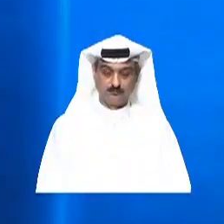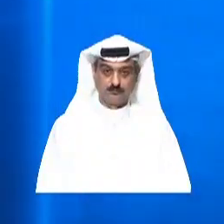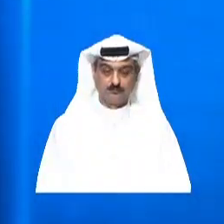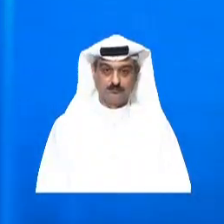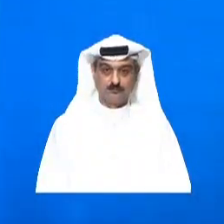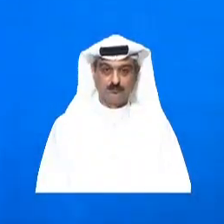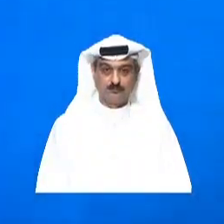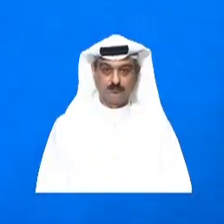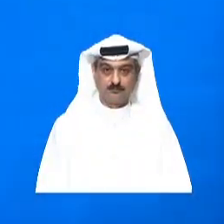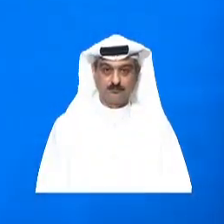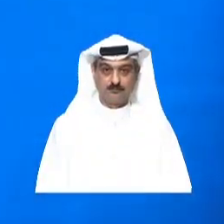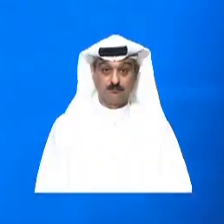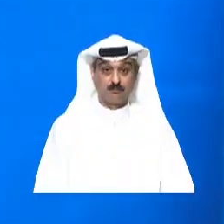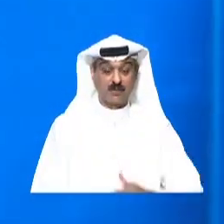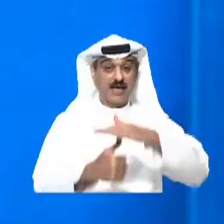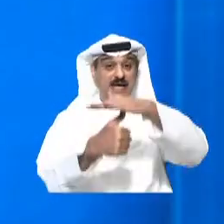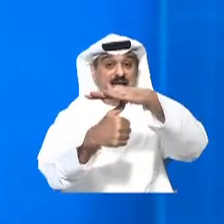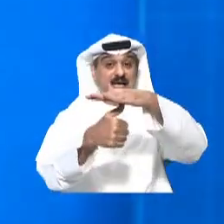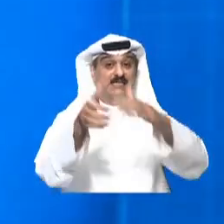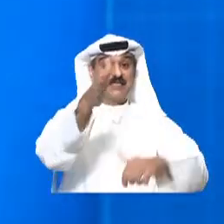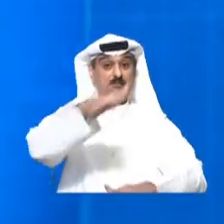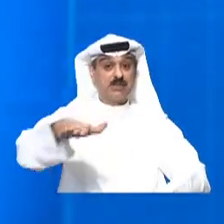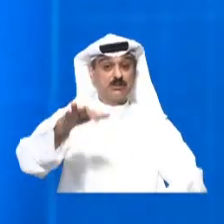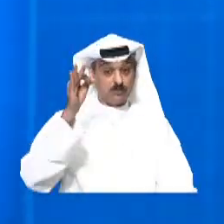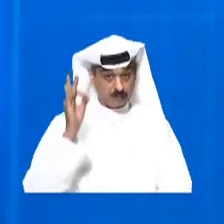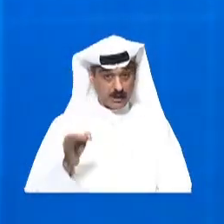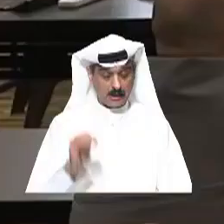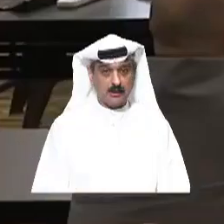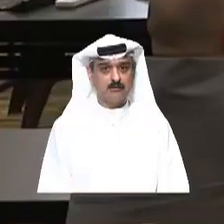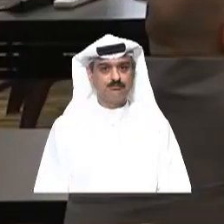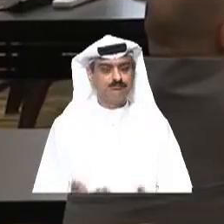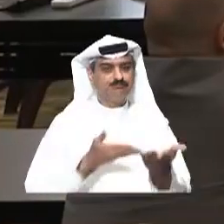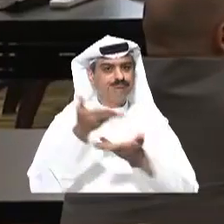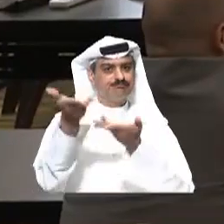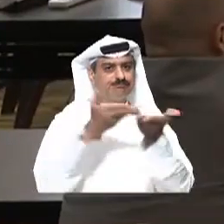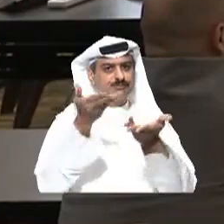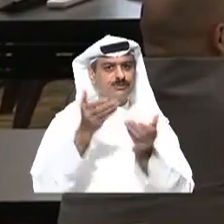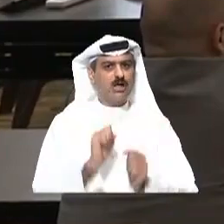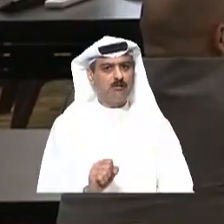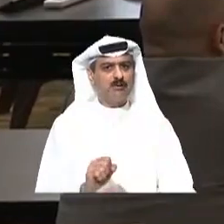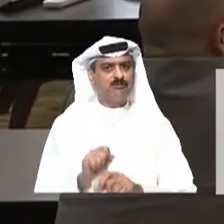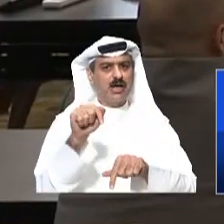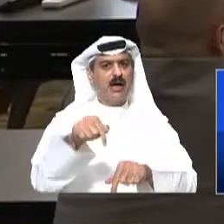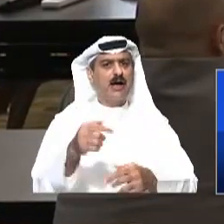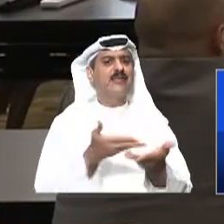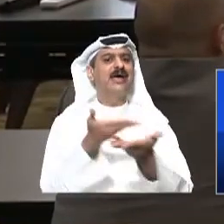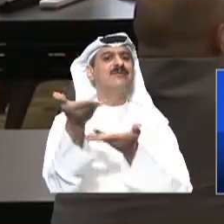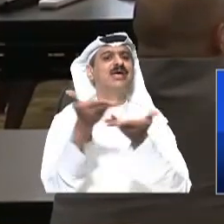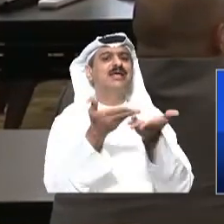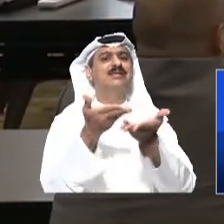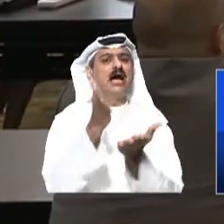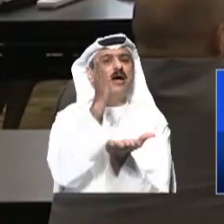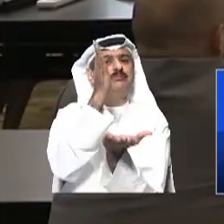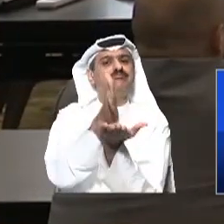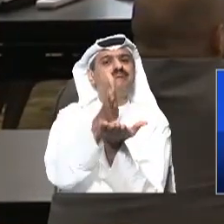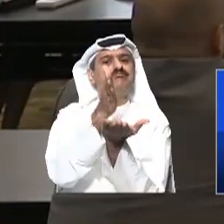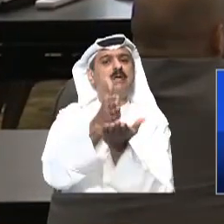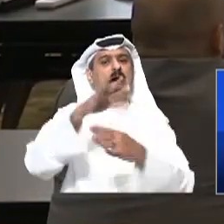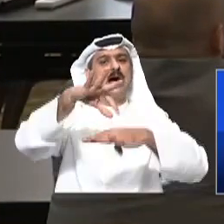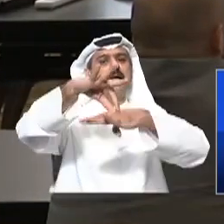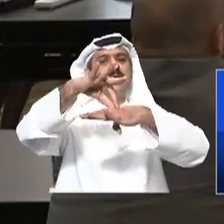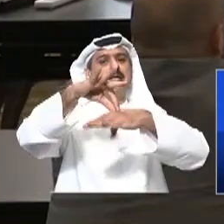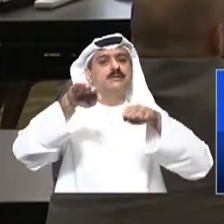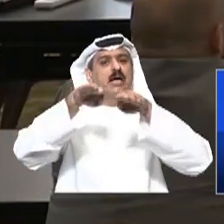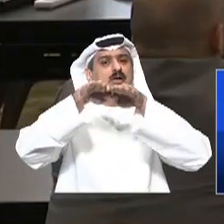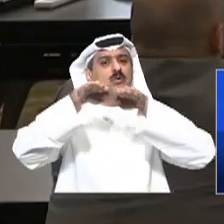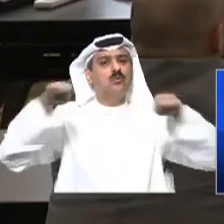أكد رئيس مجلس الأمة مرزوق علي الغانم اليوم ضرورة التعاطي مع القضايا الحقوقية والمبدئية بمعيار واحد،